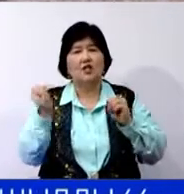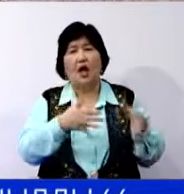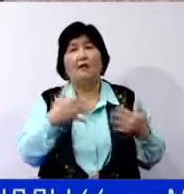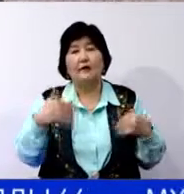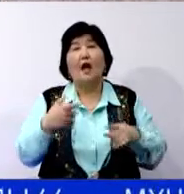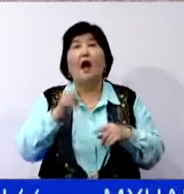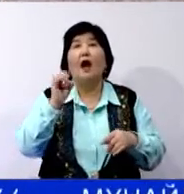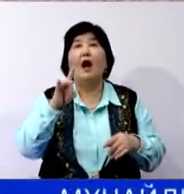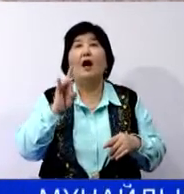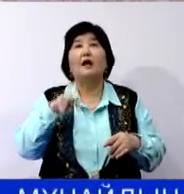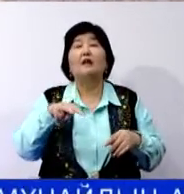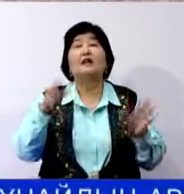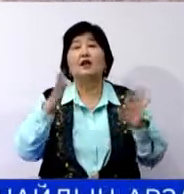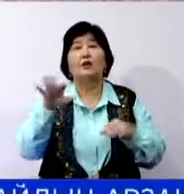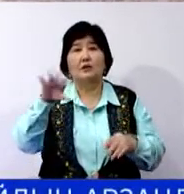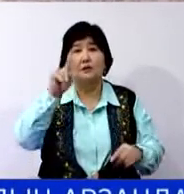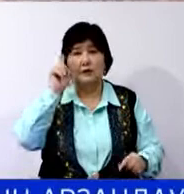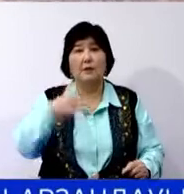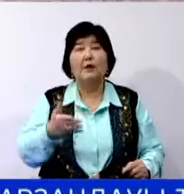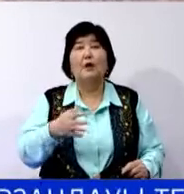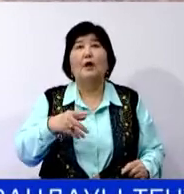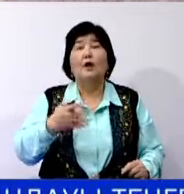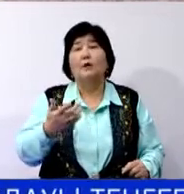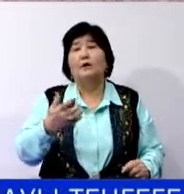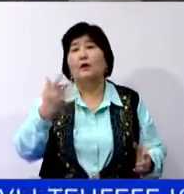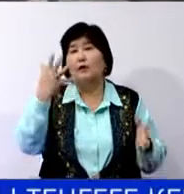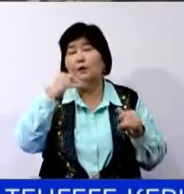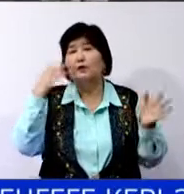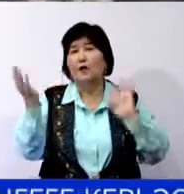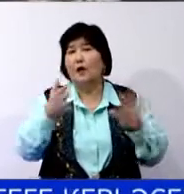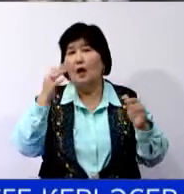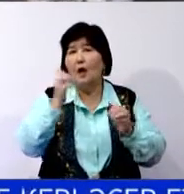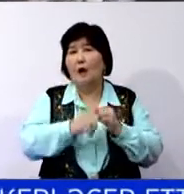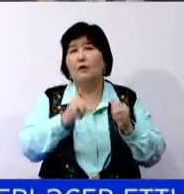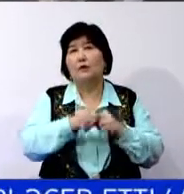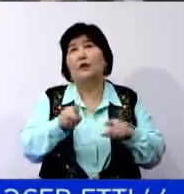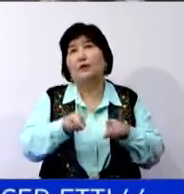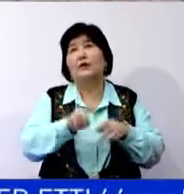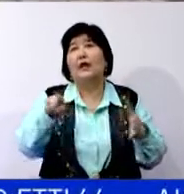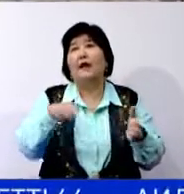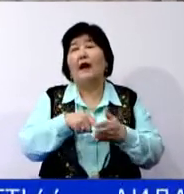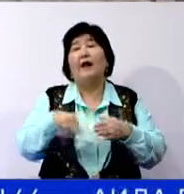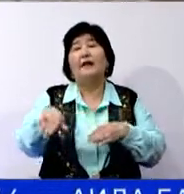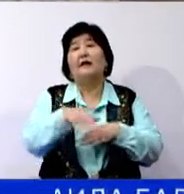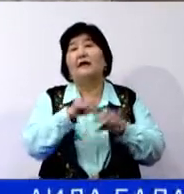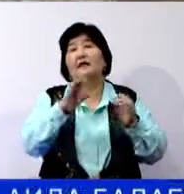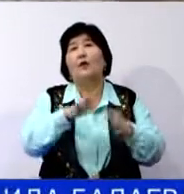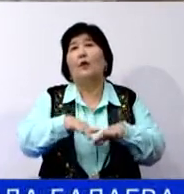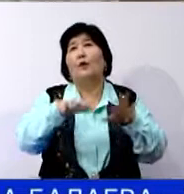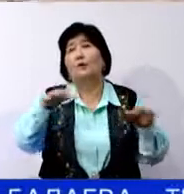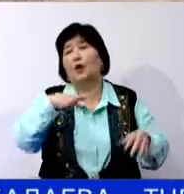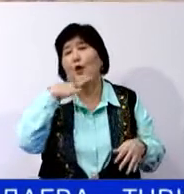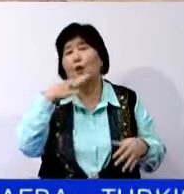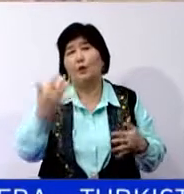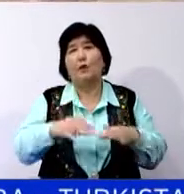Енді аралдың экологиясы да өзі белгілі ғой. Күн жарымда дауыл, сондықтан осы қаланың сыртында қоқыс көбірек болады,